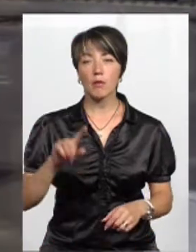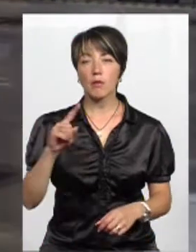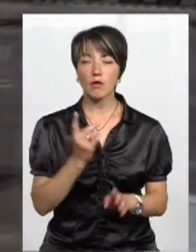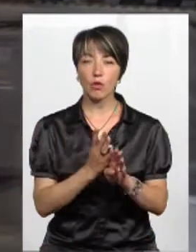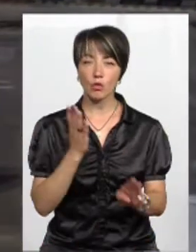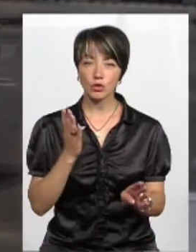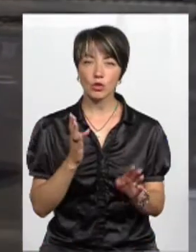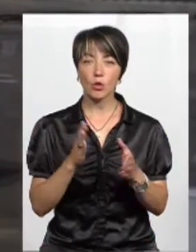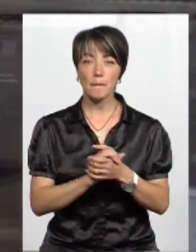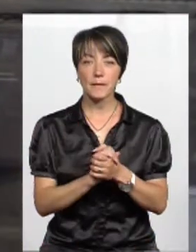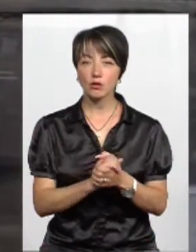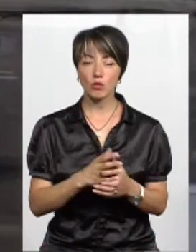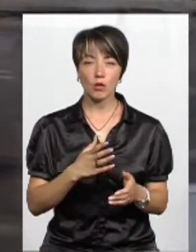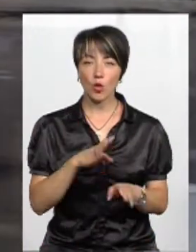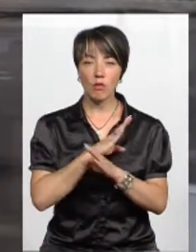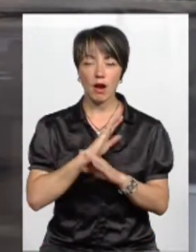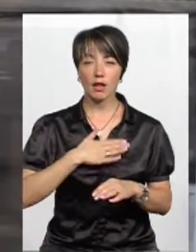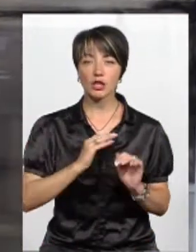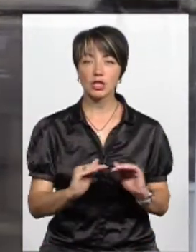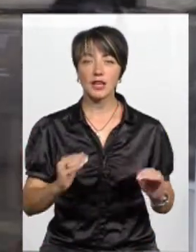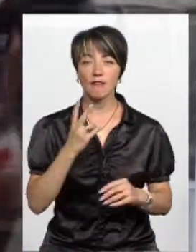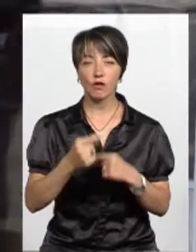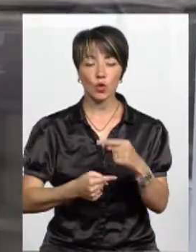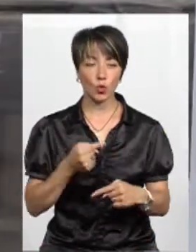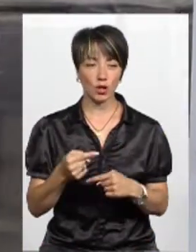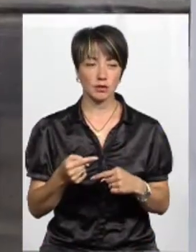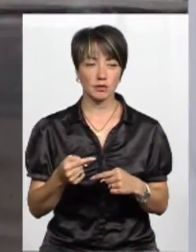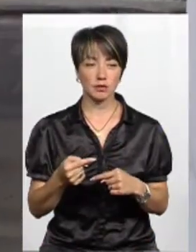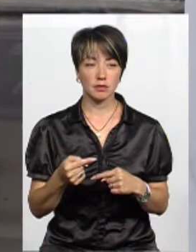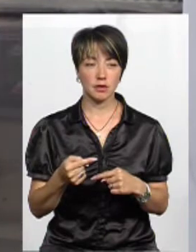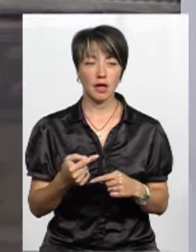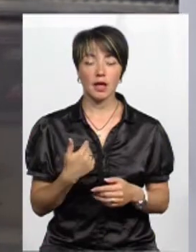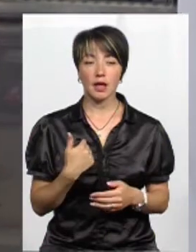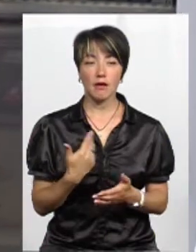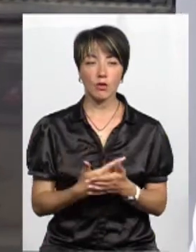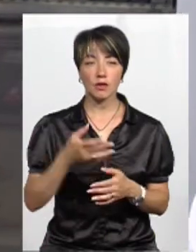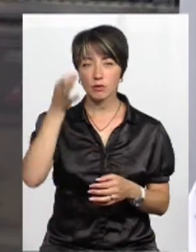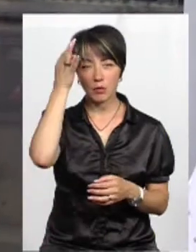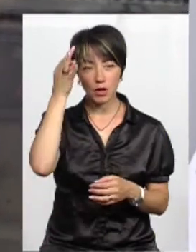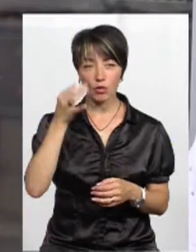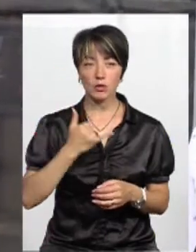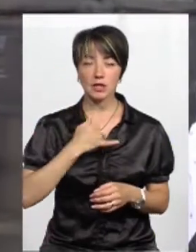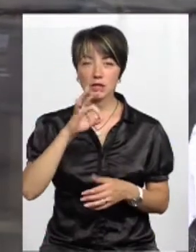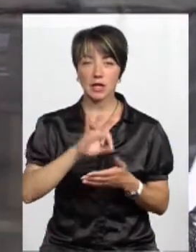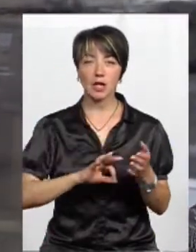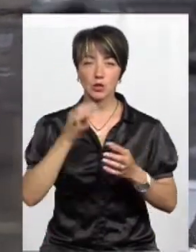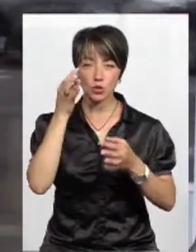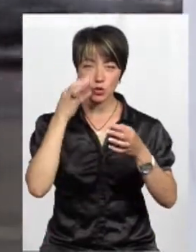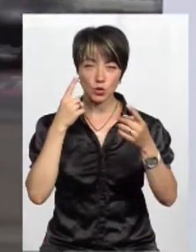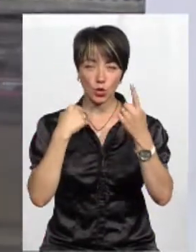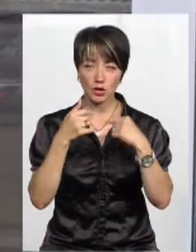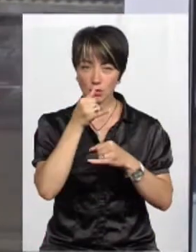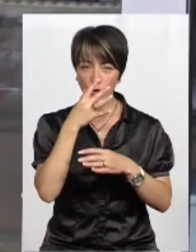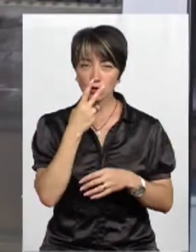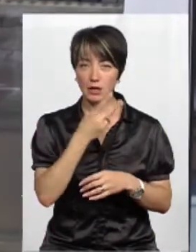очередь только мир, чтобы не умирали наши дети, наши внуки. Я вот как вспоминаю, то у меня сразу слезы на глазах. Я не